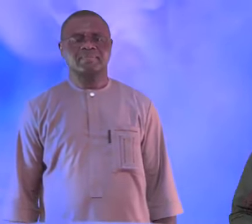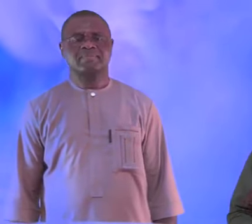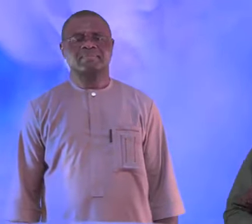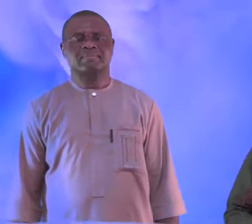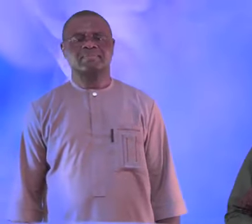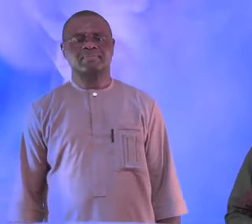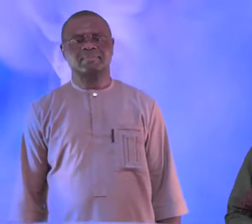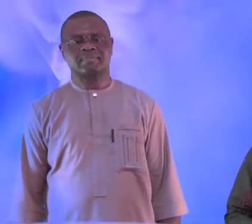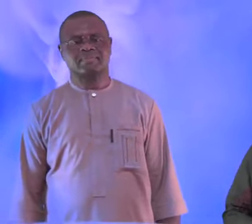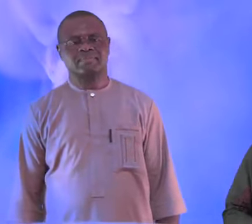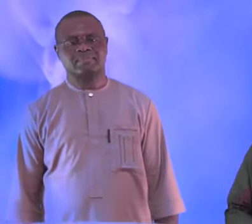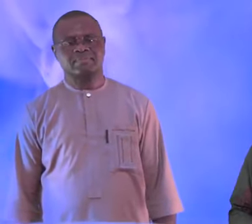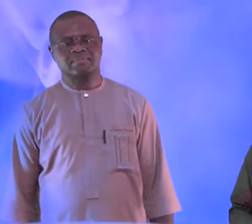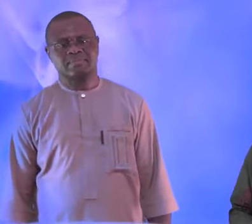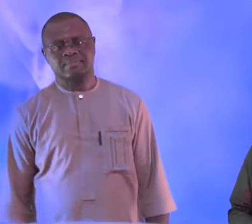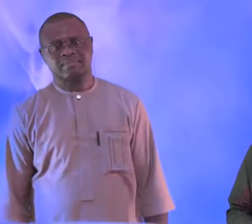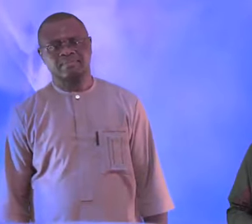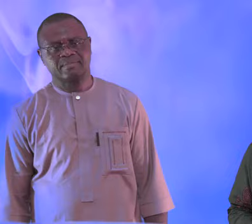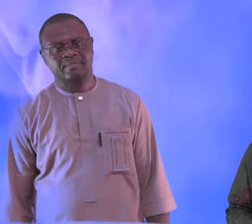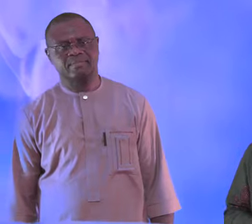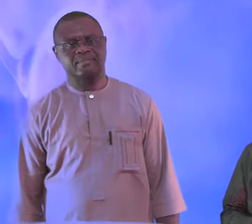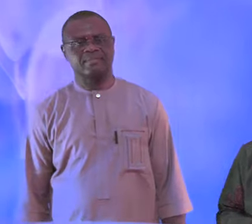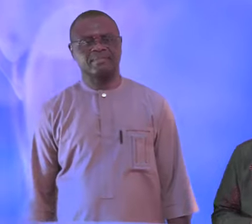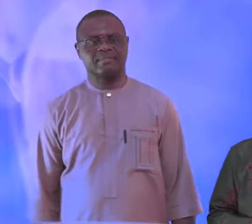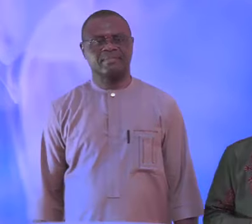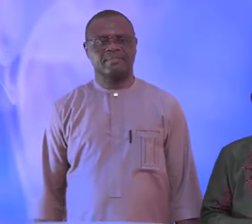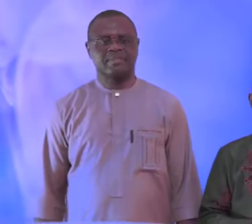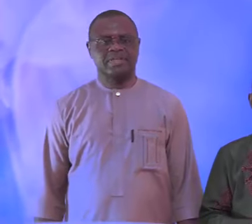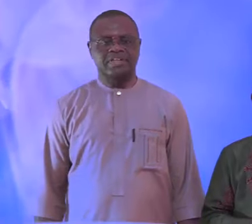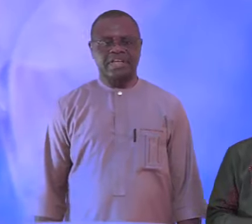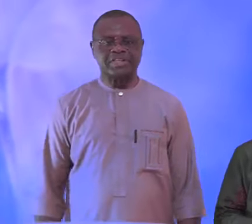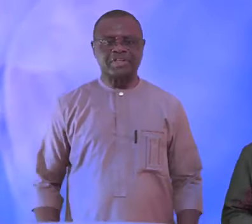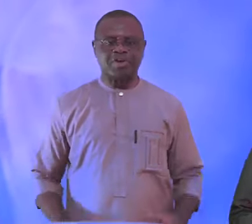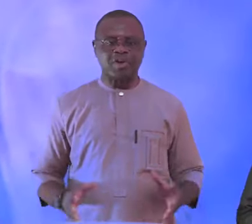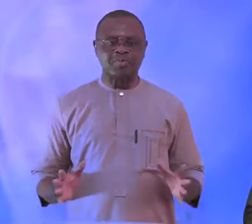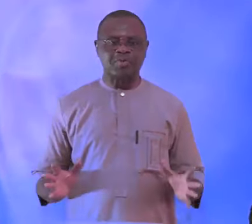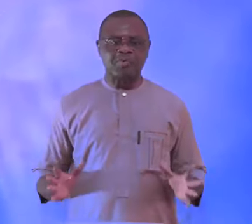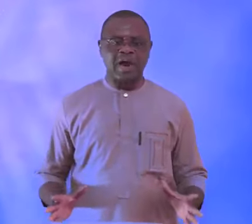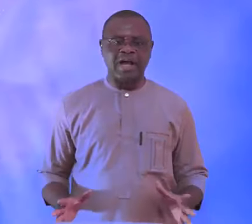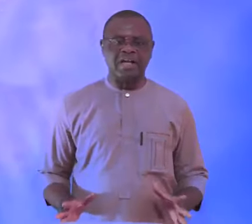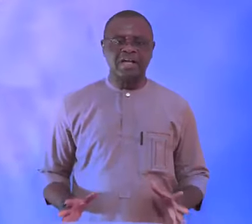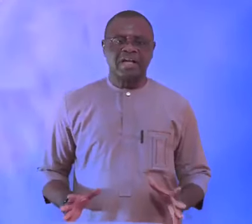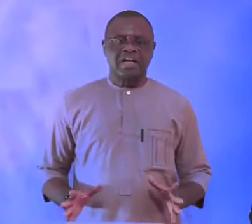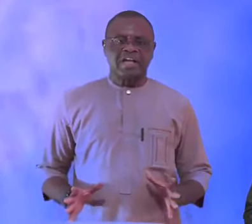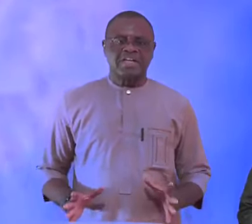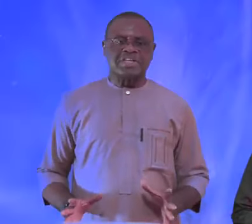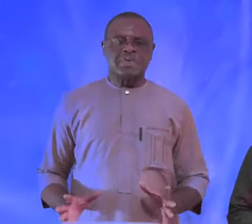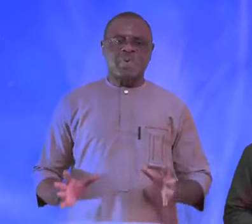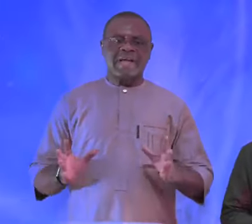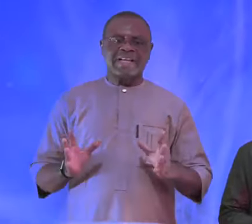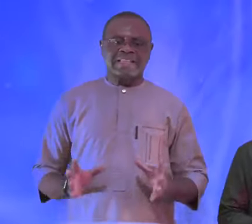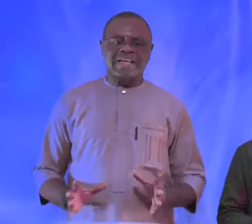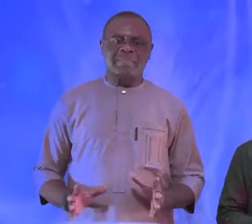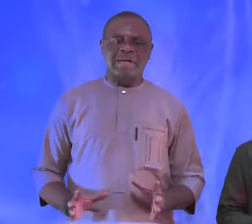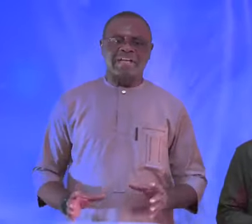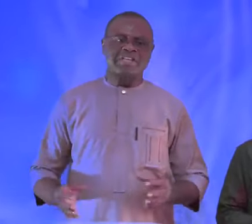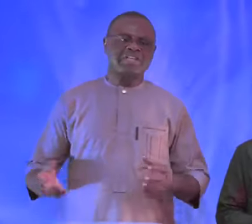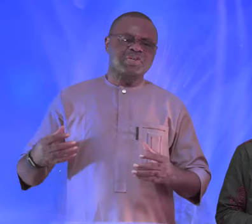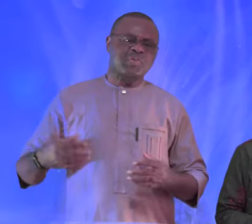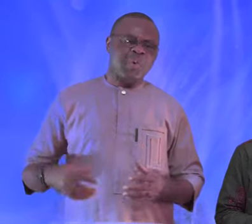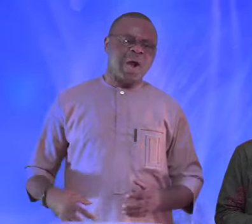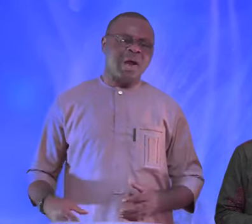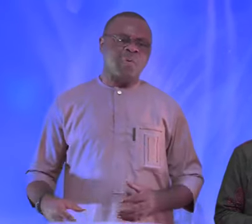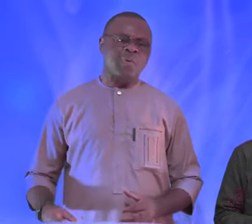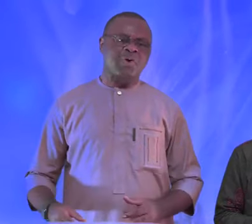ya niile maka na nwa agụ adịghị ata ahịhịa. Gee ntị nke ọma ugbu a ka ị wee nata amara